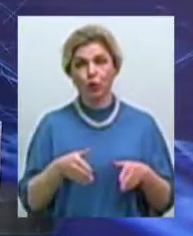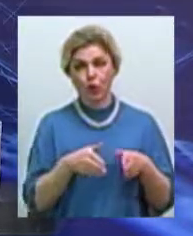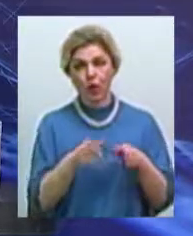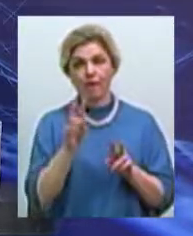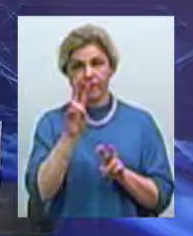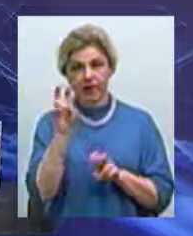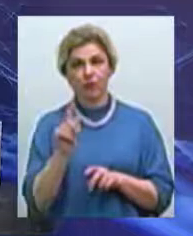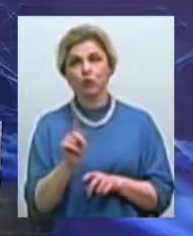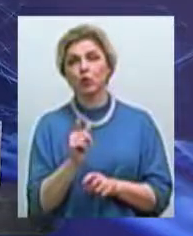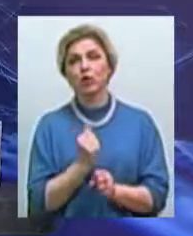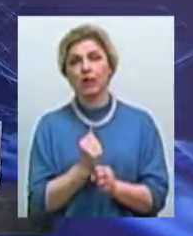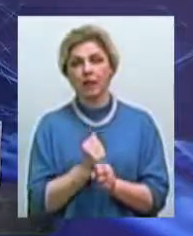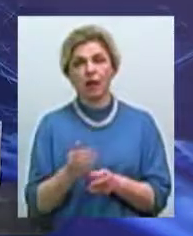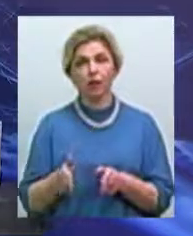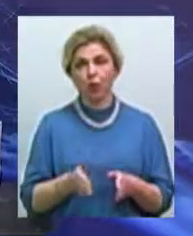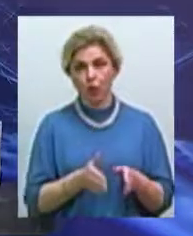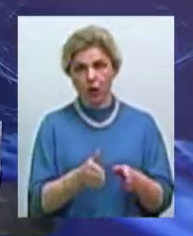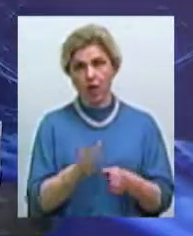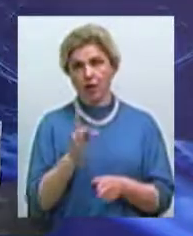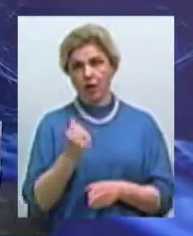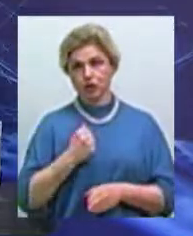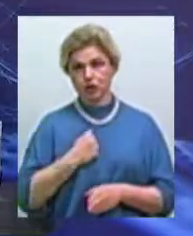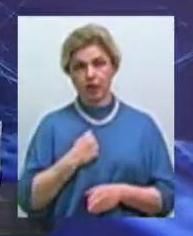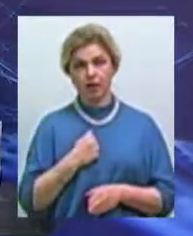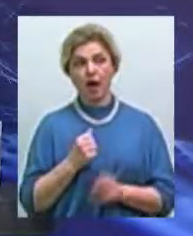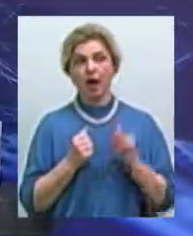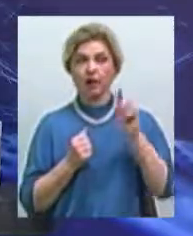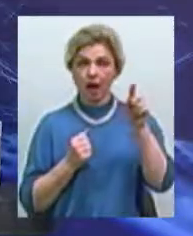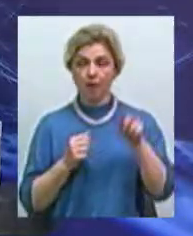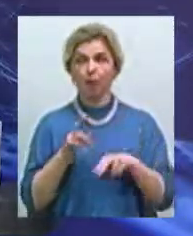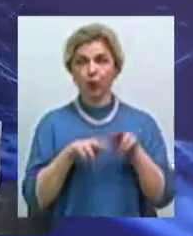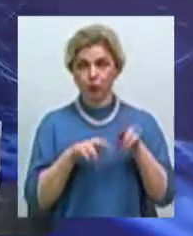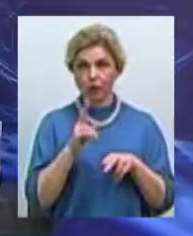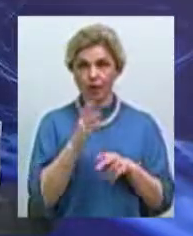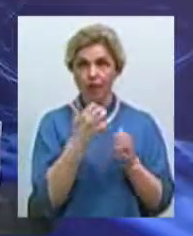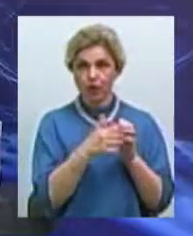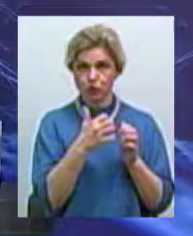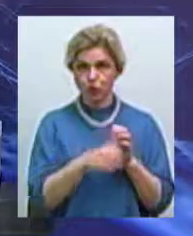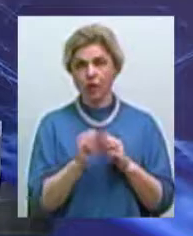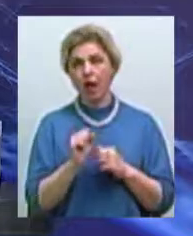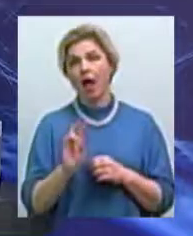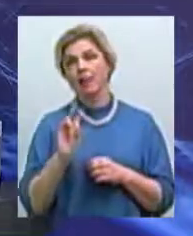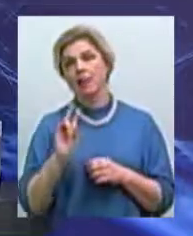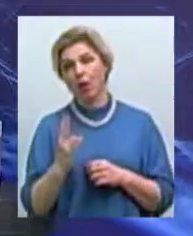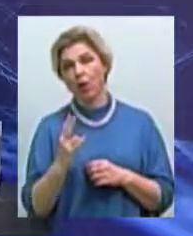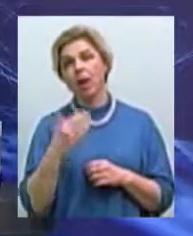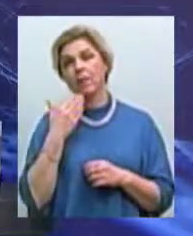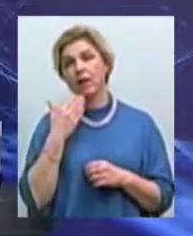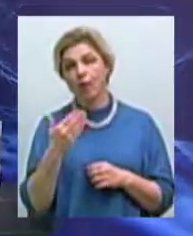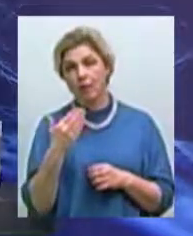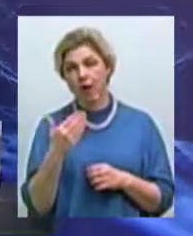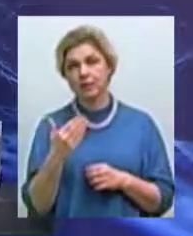дороги. І, на жаль, вона будує дороги в Херсонській області, а з міста Первомайська